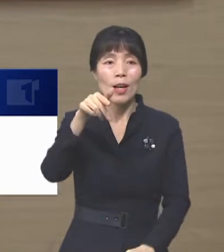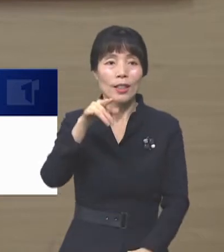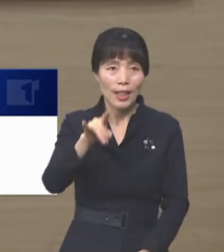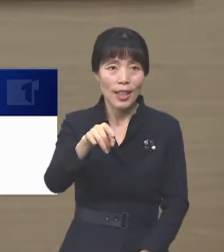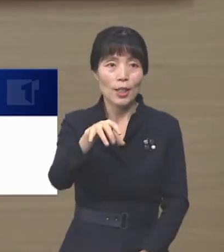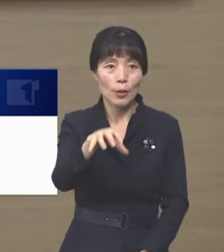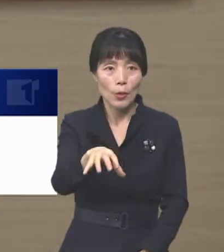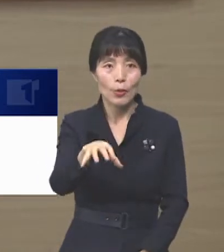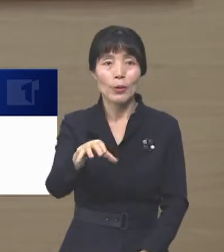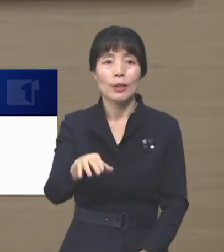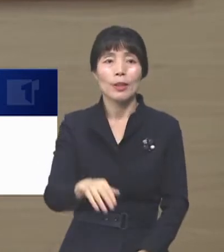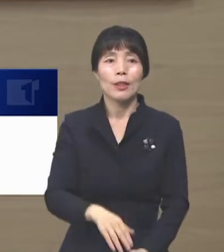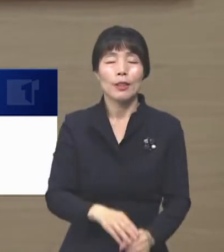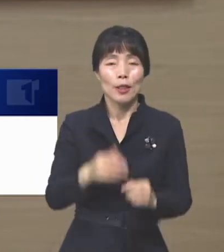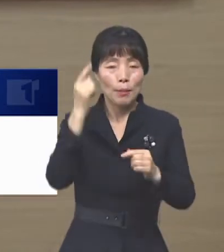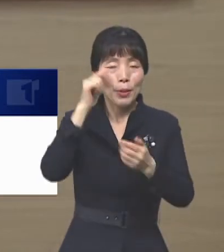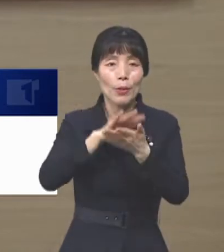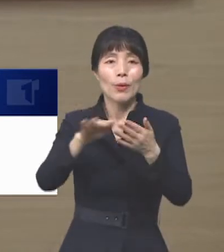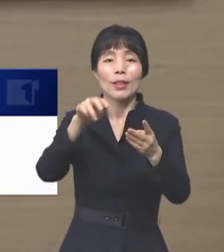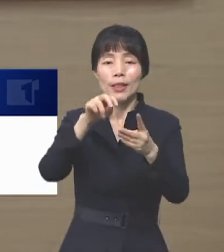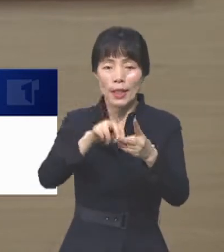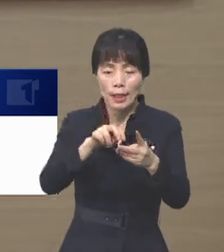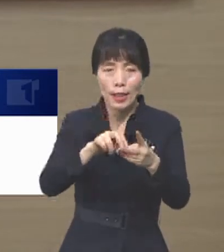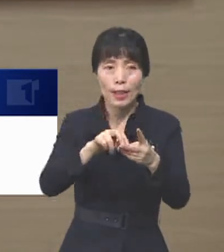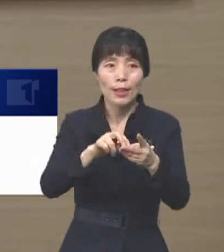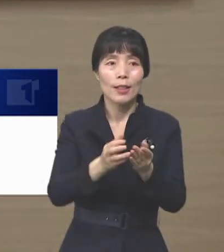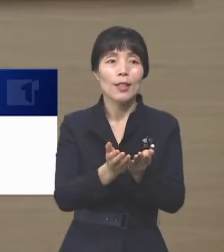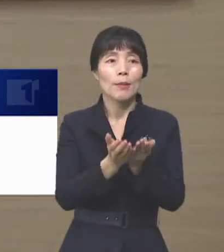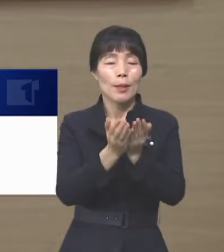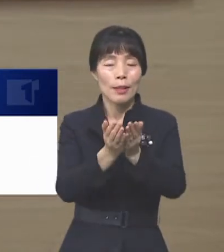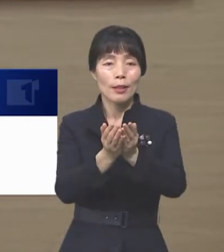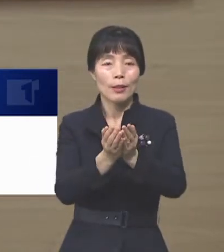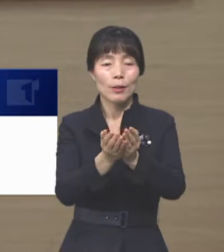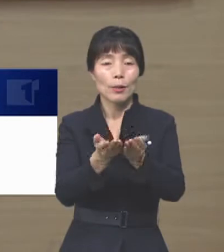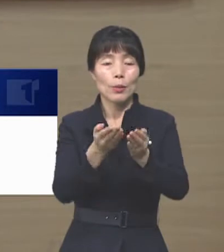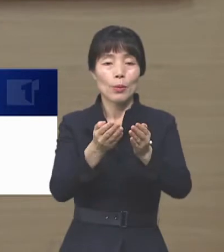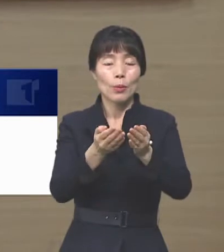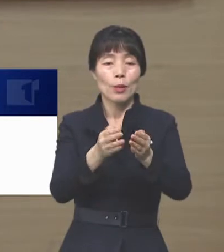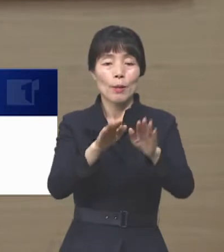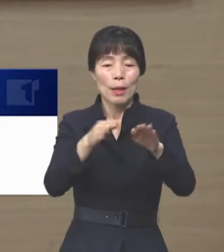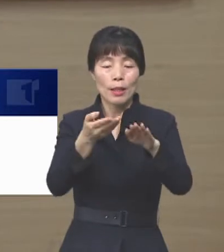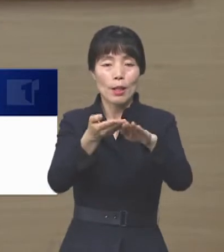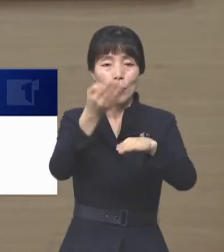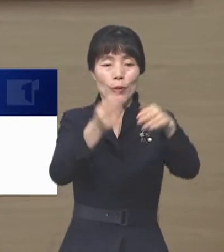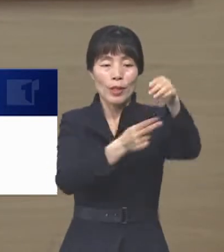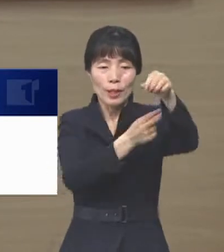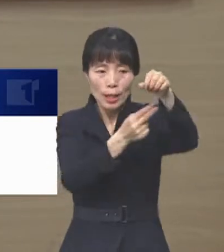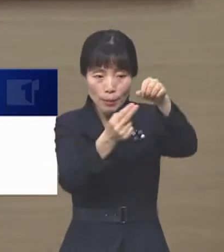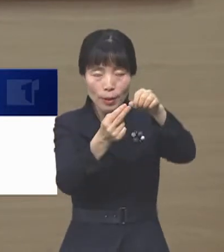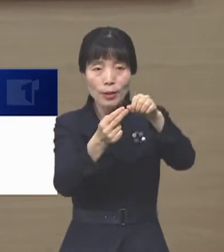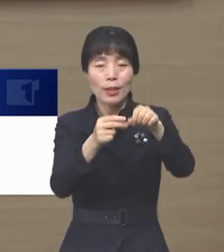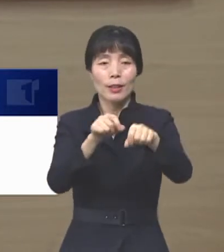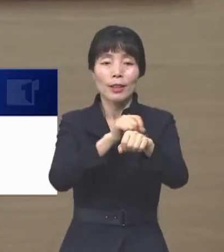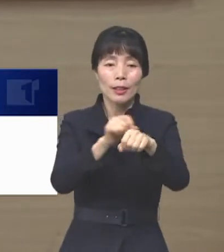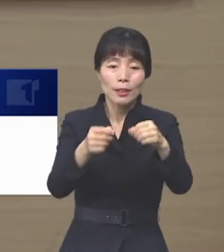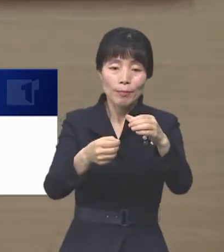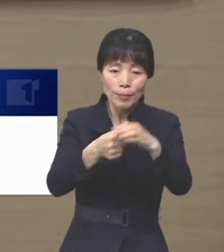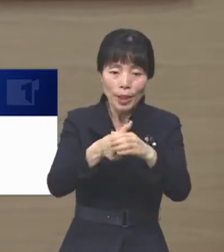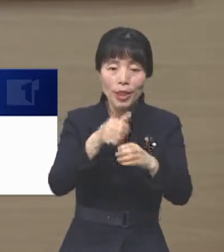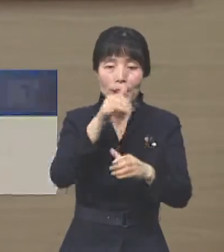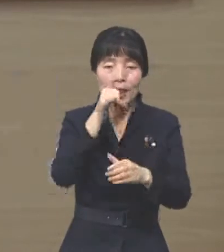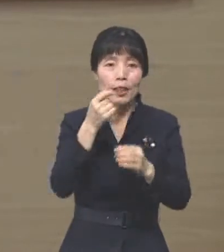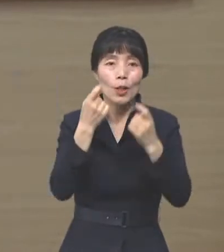남북 1.8평화센터, 해상 케이블카 등 특색 있고 다양한 관광 인프라를